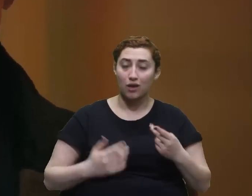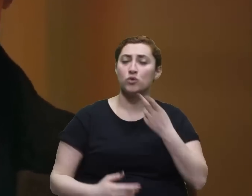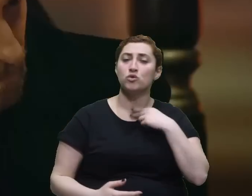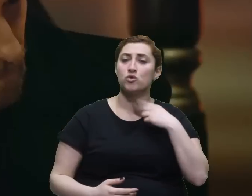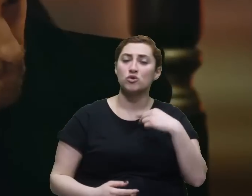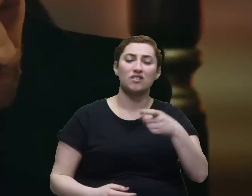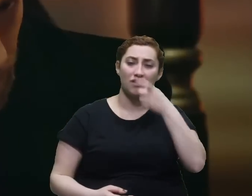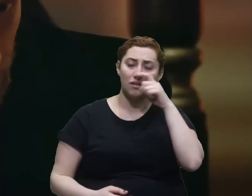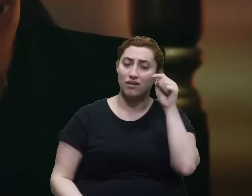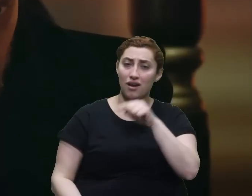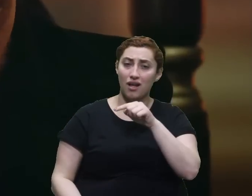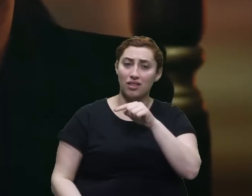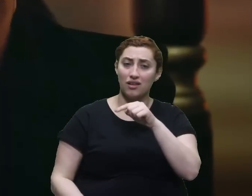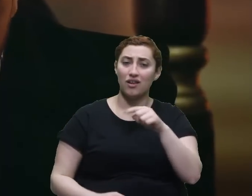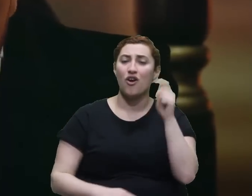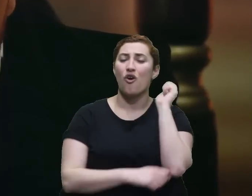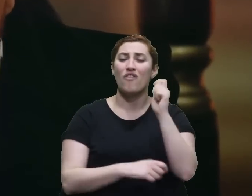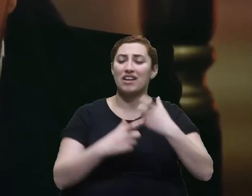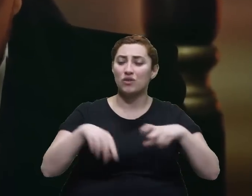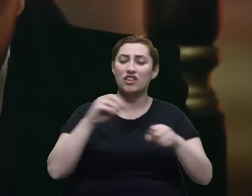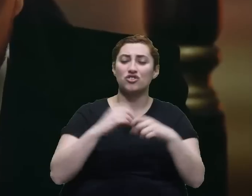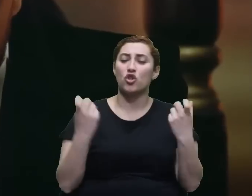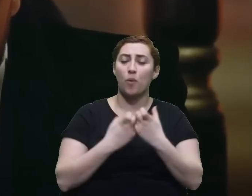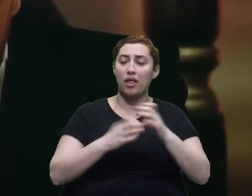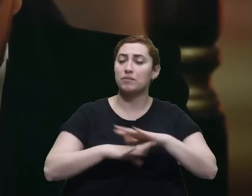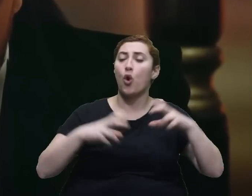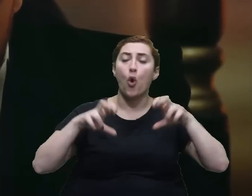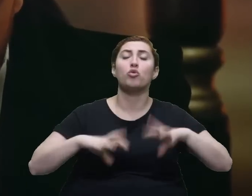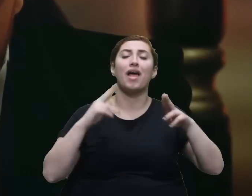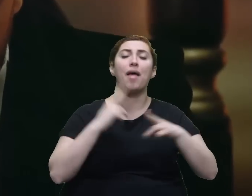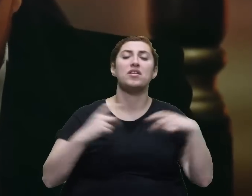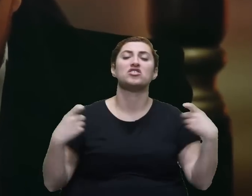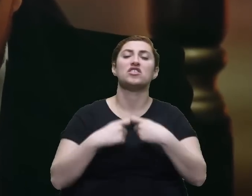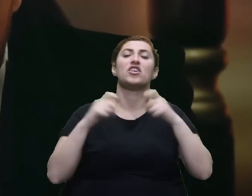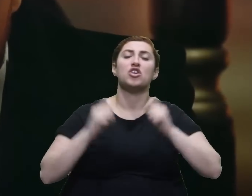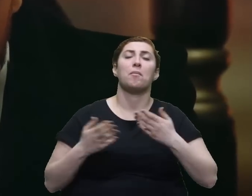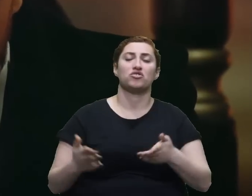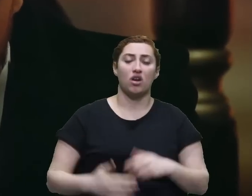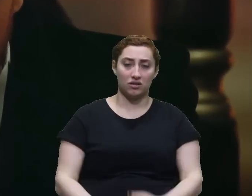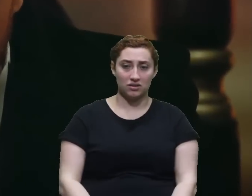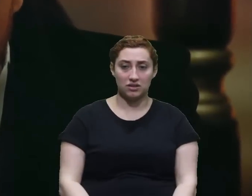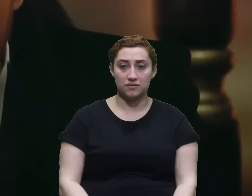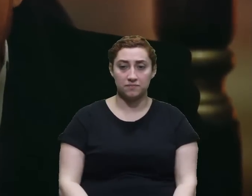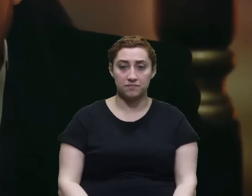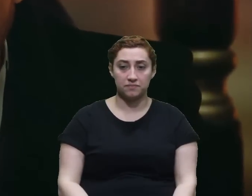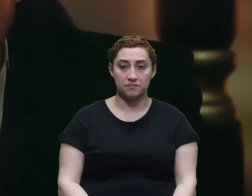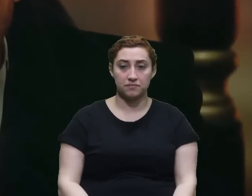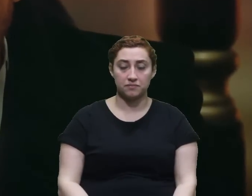Rus çarı konferans salonundaki toplantı masasına oturmadan savaş çıkaracaktır.